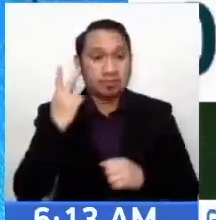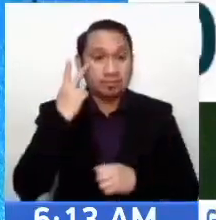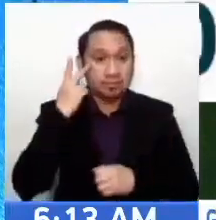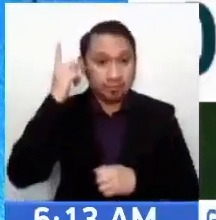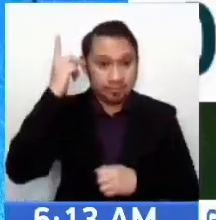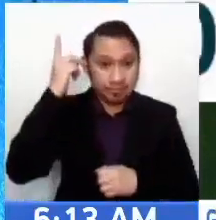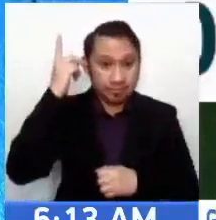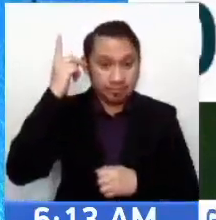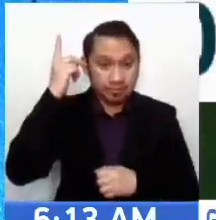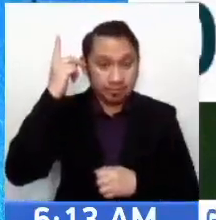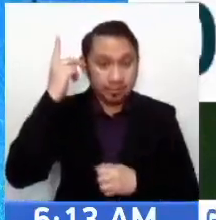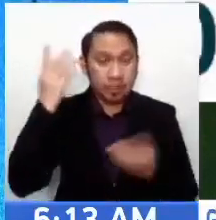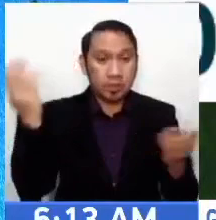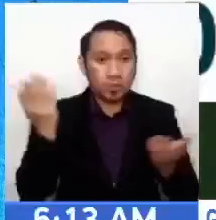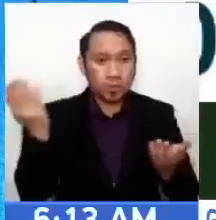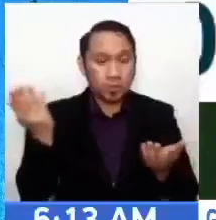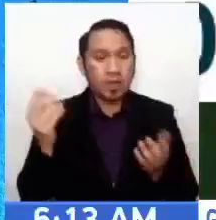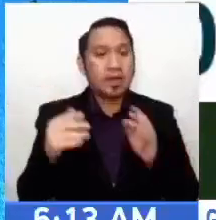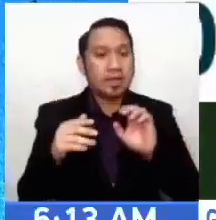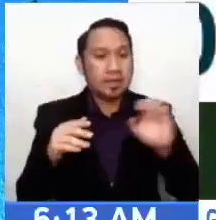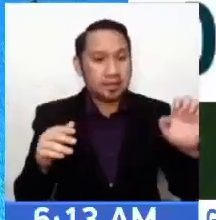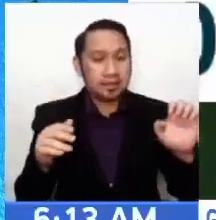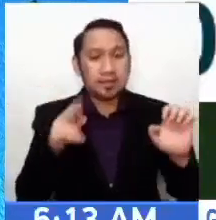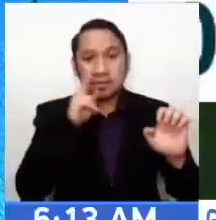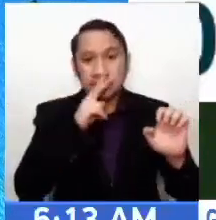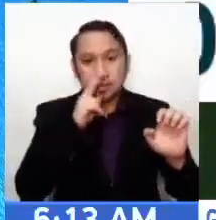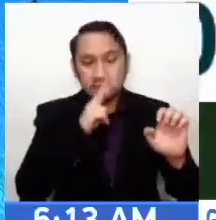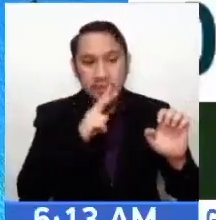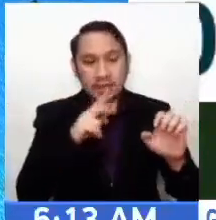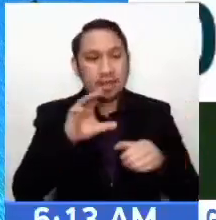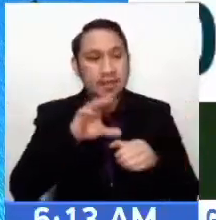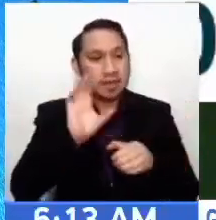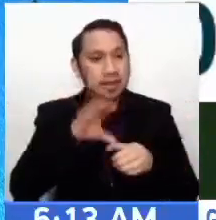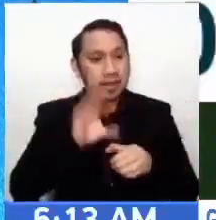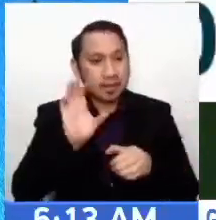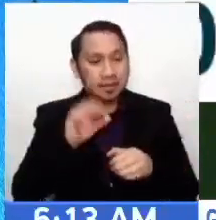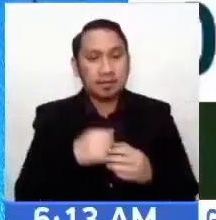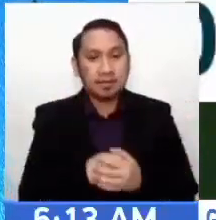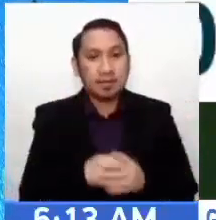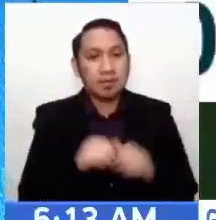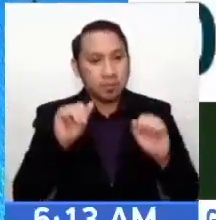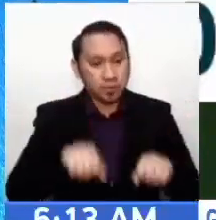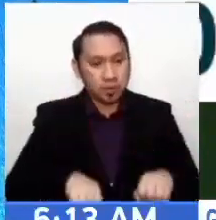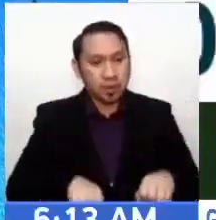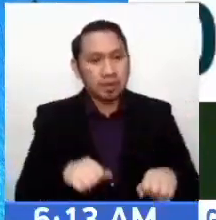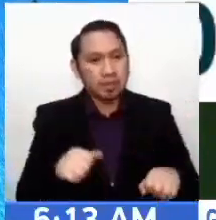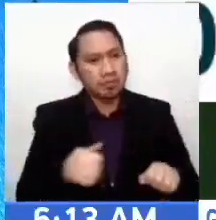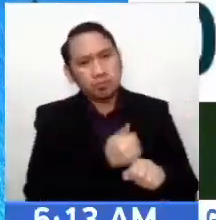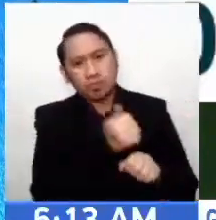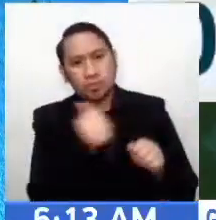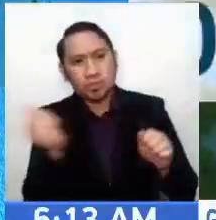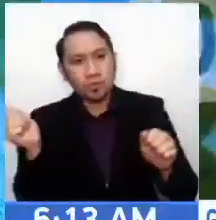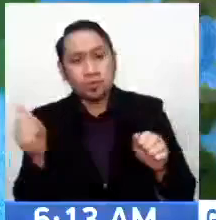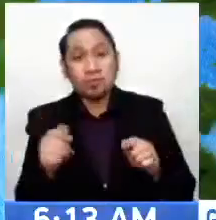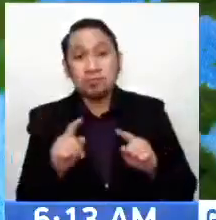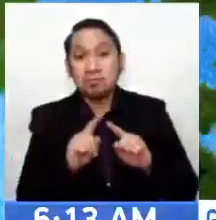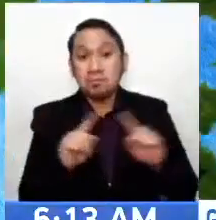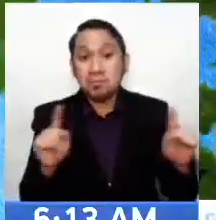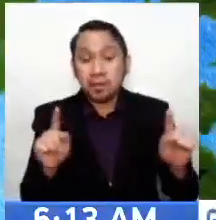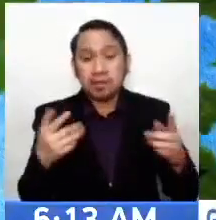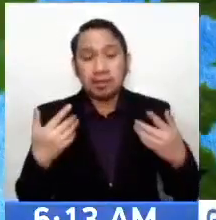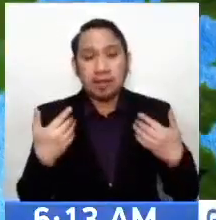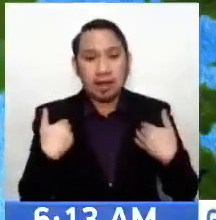Eastern Visayas o Caraga Region. Bari rin namang lumis ito. Sa ngayon, may namamataang low pressure area